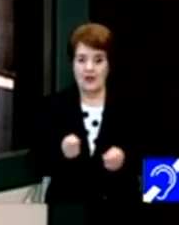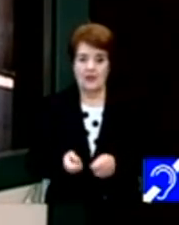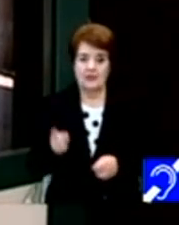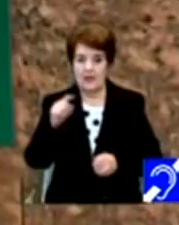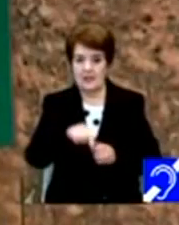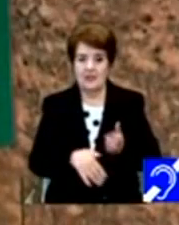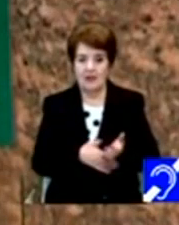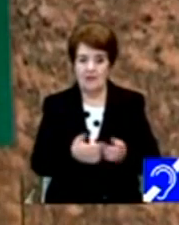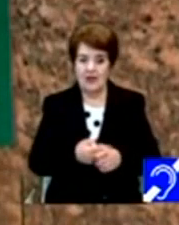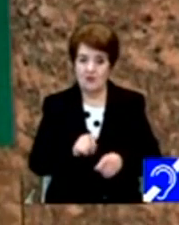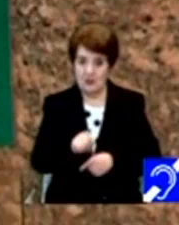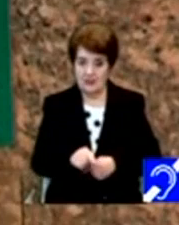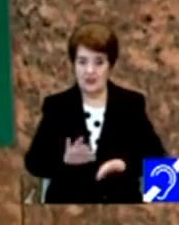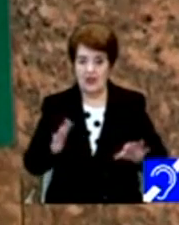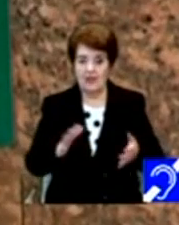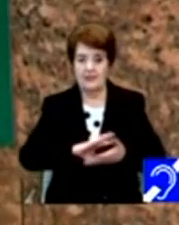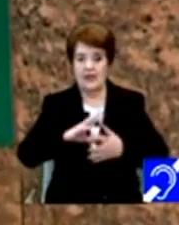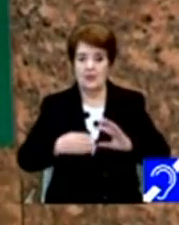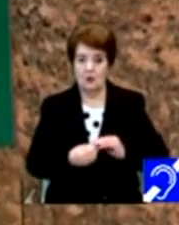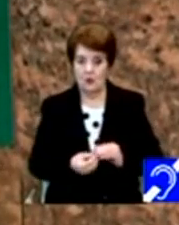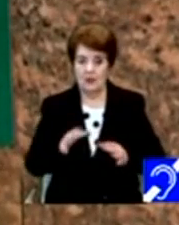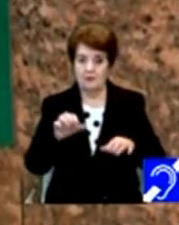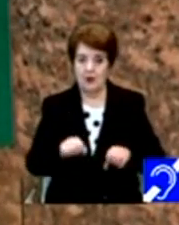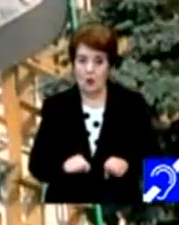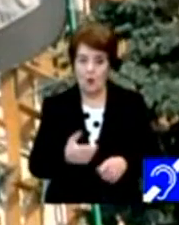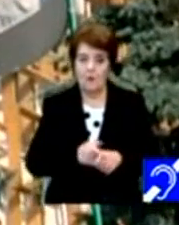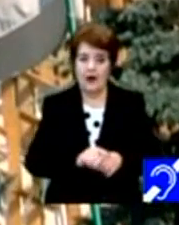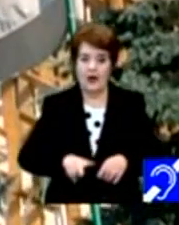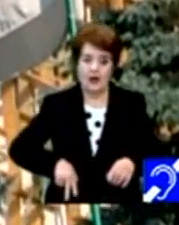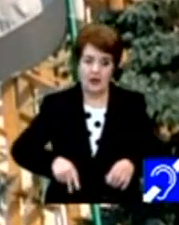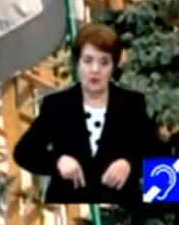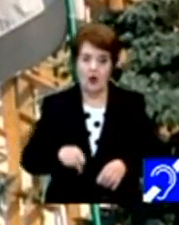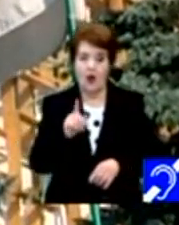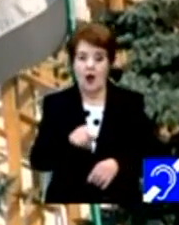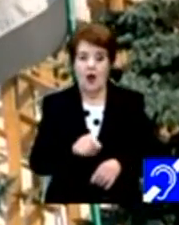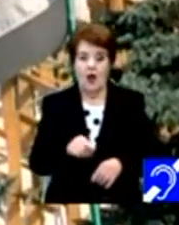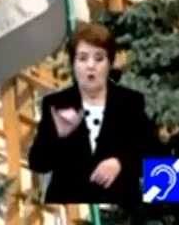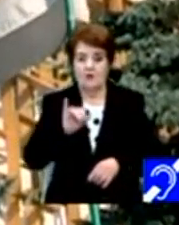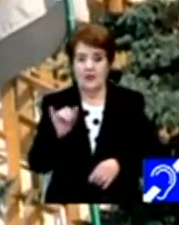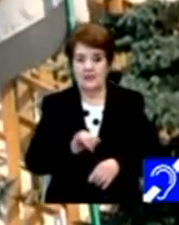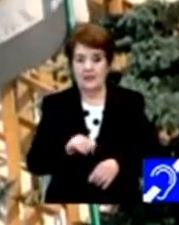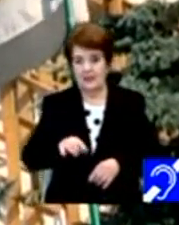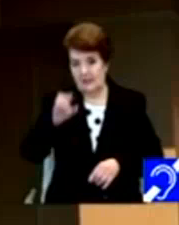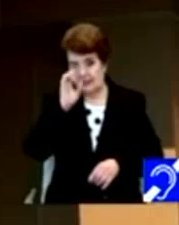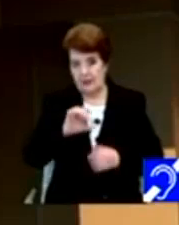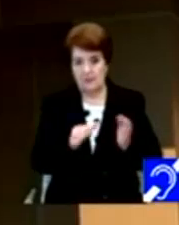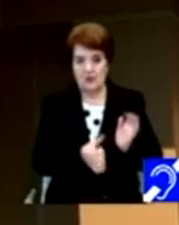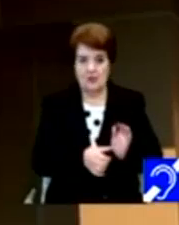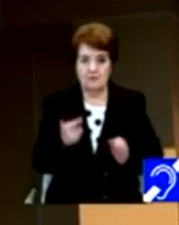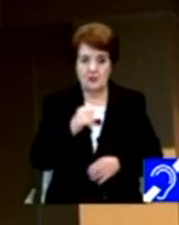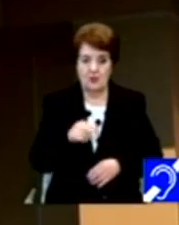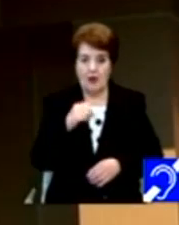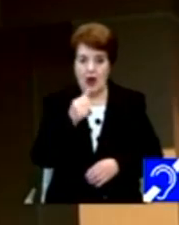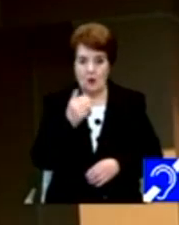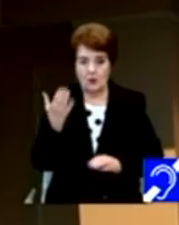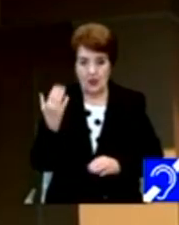în acest caz. Rezultatele concursului pentru ocuparea funcției de rector al Universității de Stat au fost validate pe 16 decembrie anul